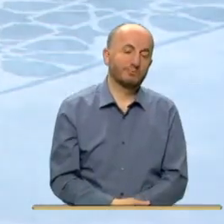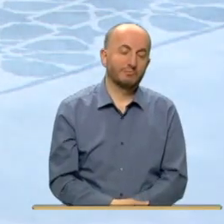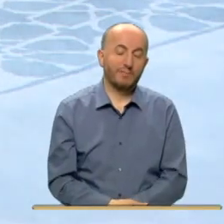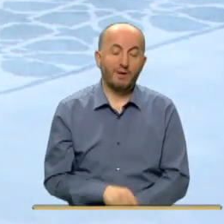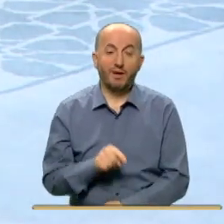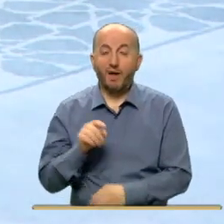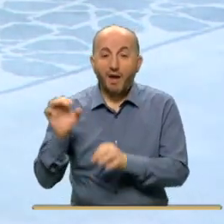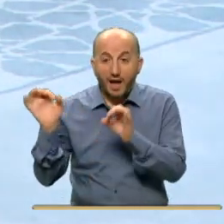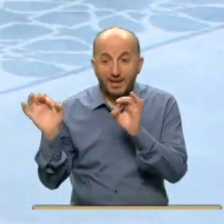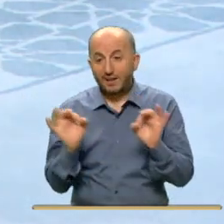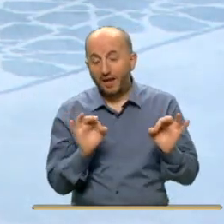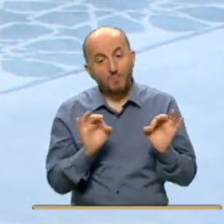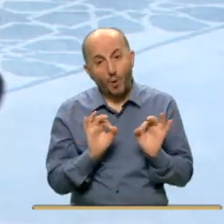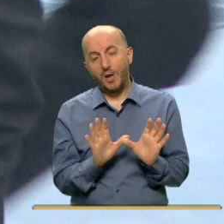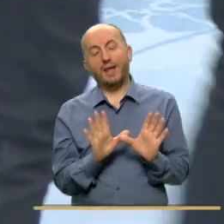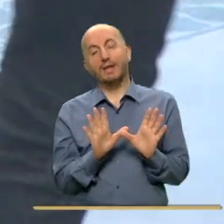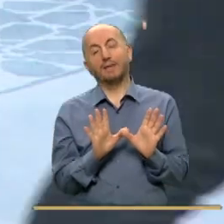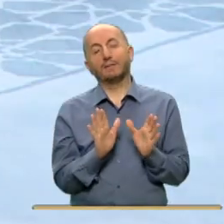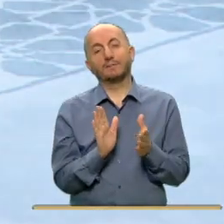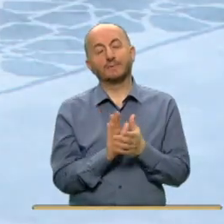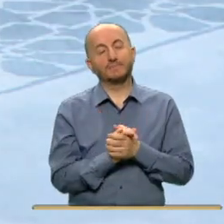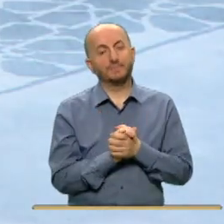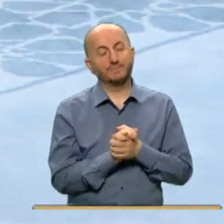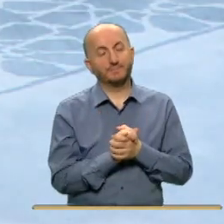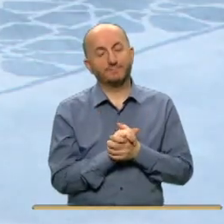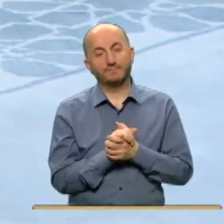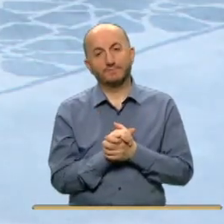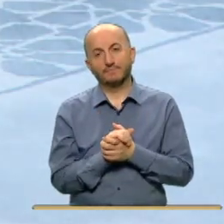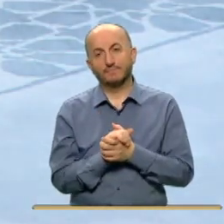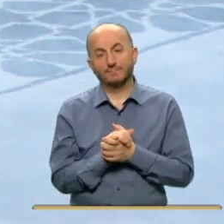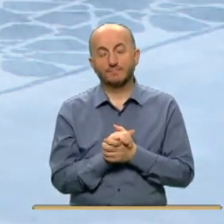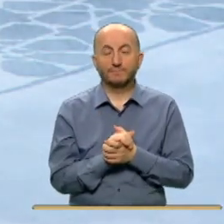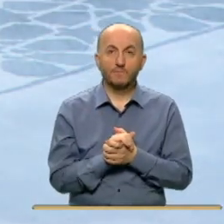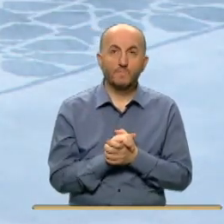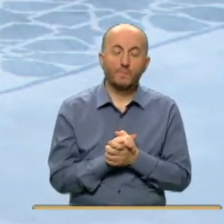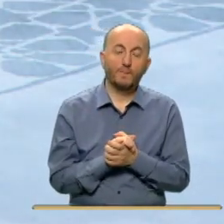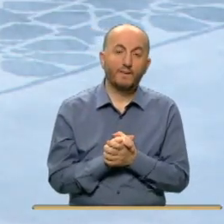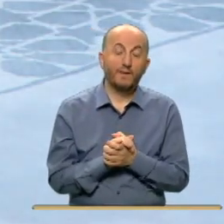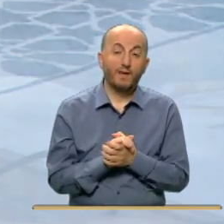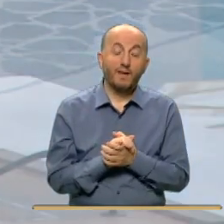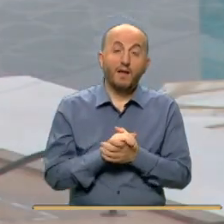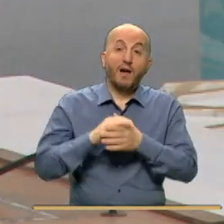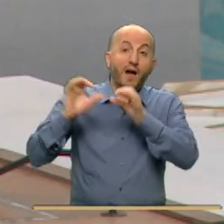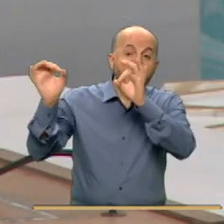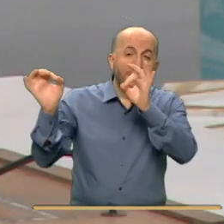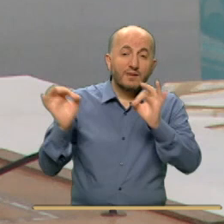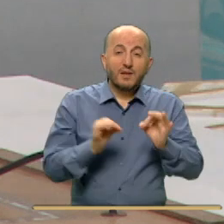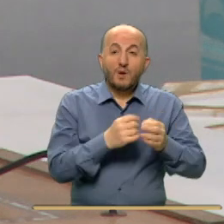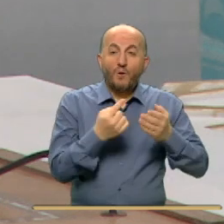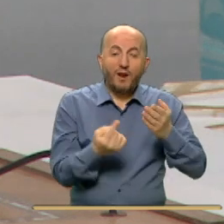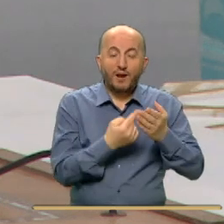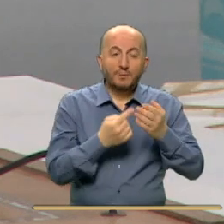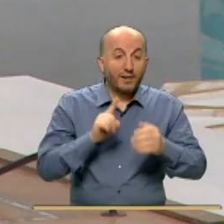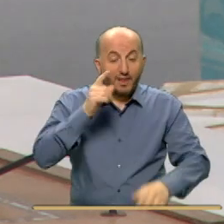Bu ayet-i kerimede de böyle. وَالَّذ۪ينَ مِنْ قَبْلِكُمْ لَعَلَّكُمْ تَتَّقُونَ لَعَلَّكُمْ تَتَّقُونَ Bu ayet-i kerimede de böyle bitti ayet-i